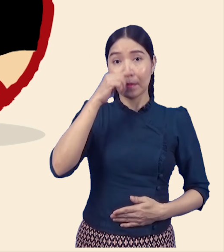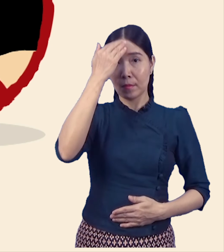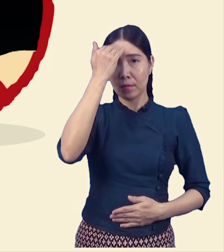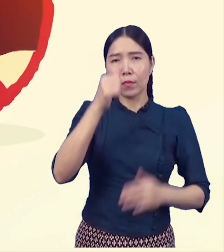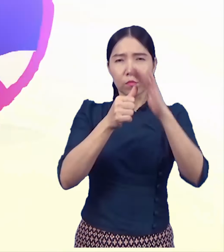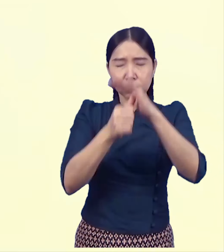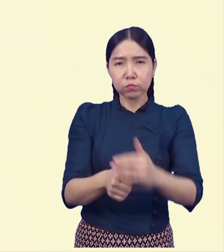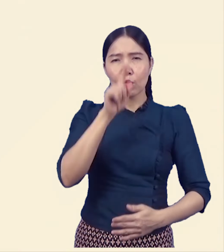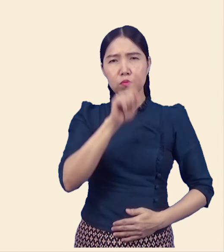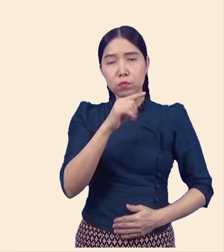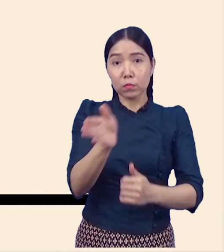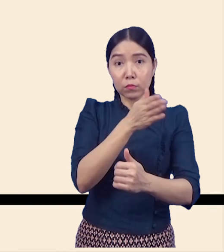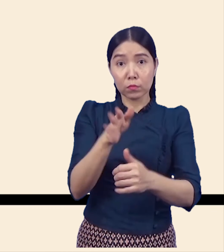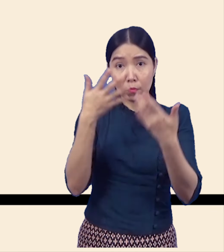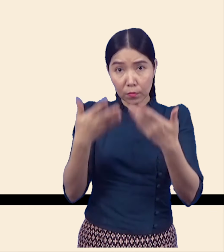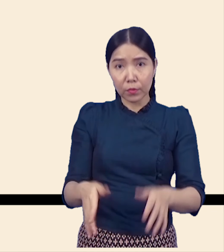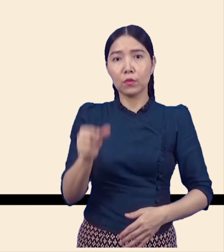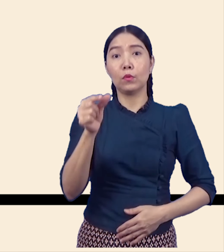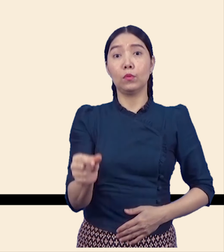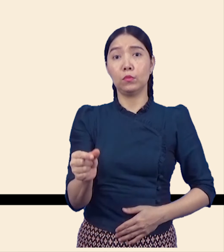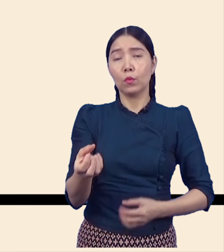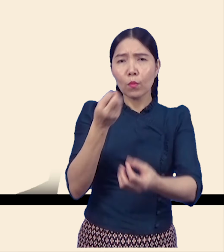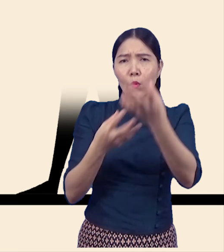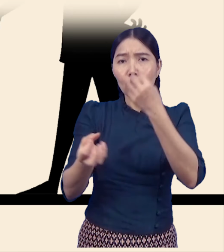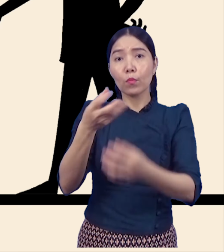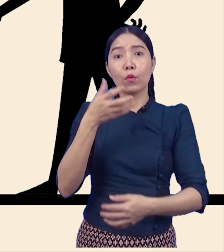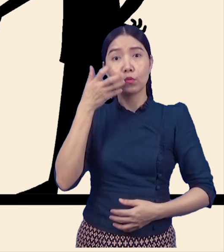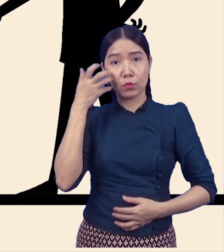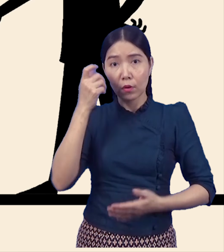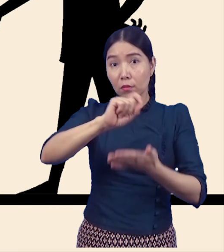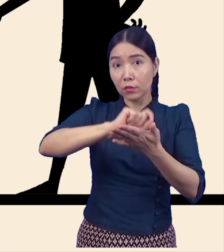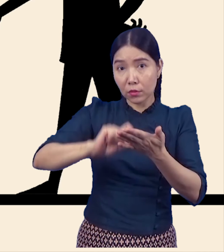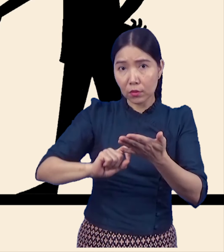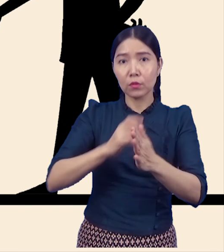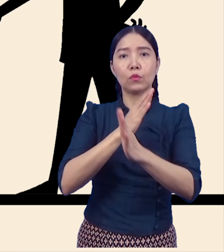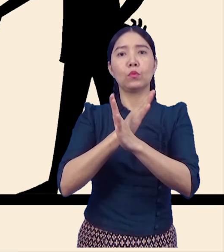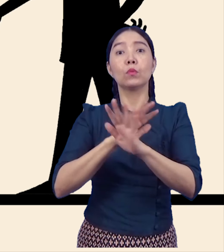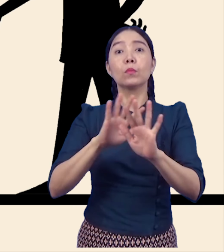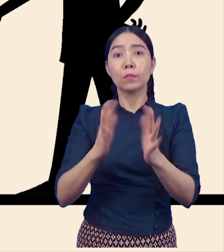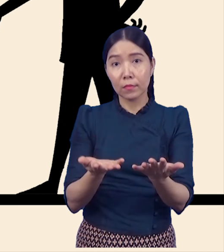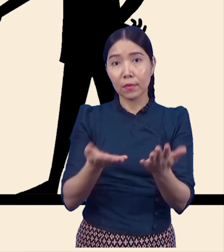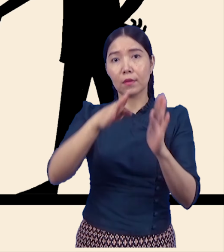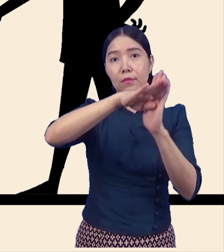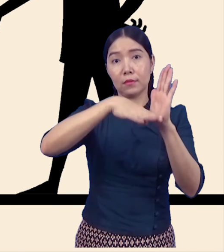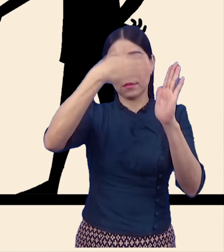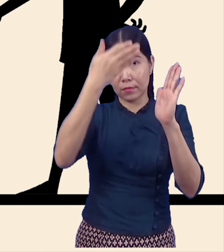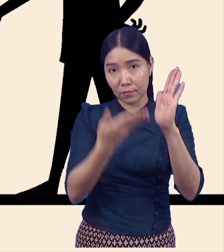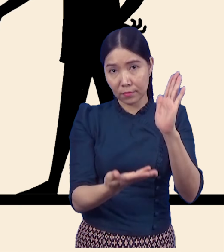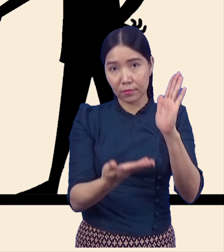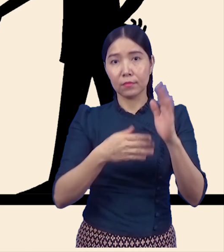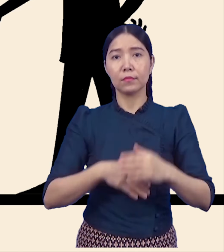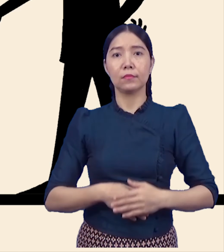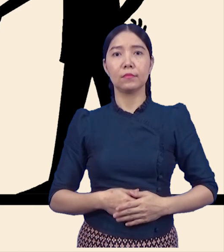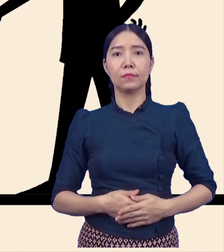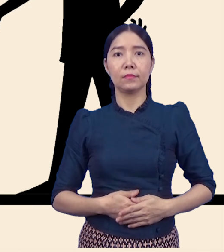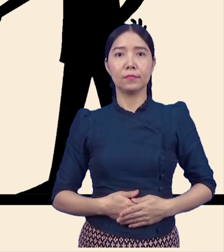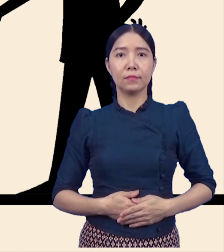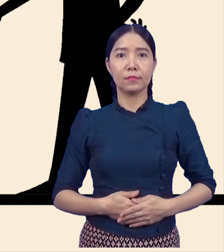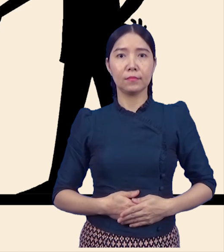ချက်များ အကျန်းဖတ်မှုမှလွတ်မြောက်လာသူကိုဝေဖန်ဖြစ်တဲ့သောအတုံးနှုံအပြောင်းအဆိုအရေးသားများကို